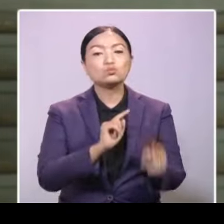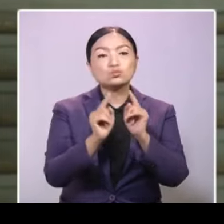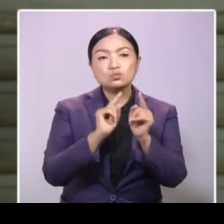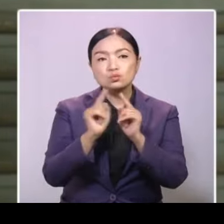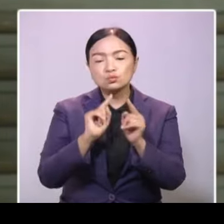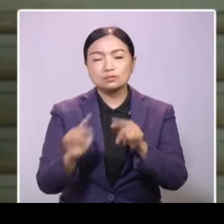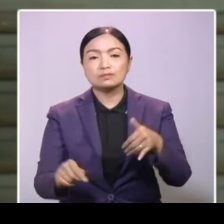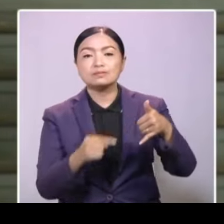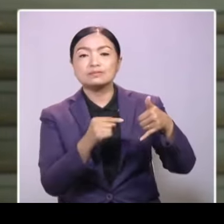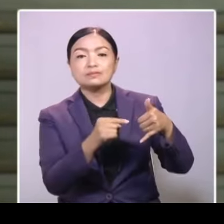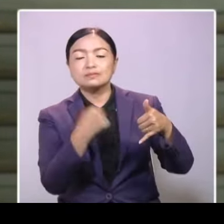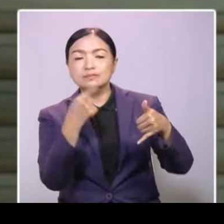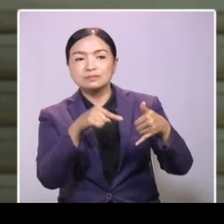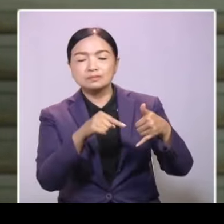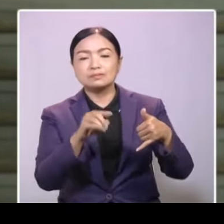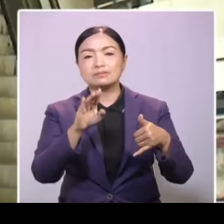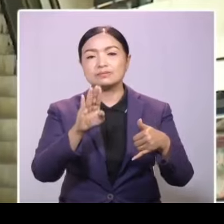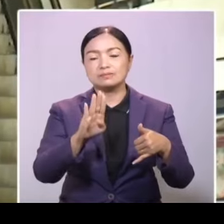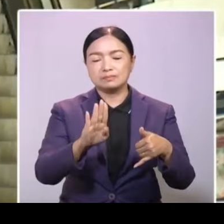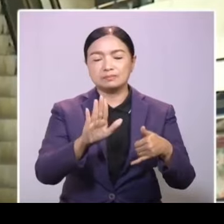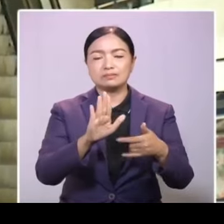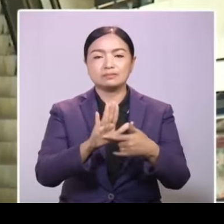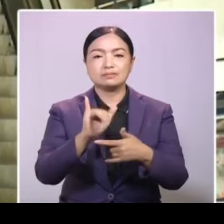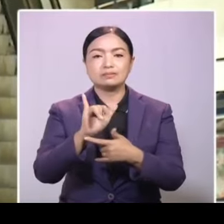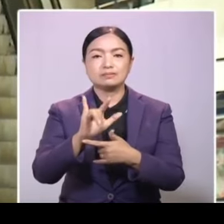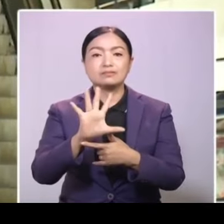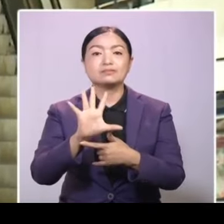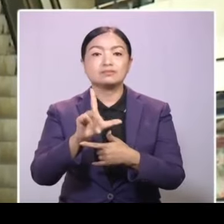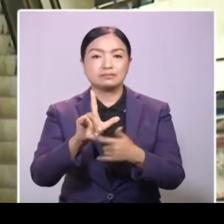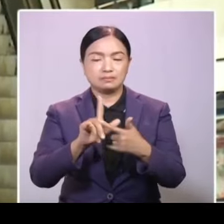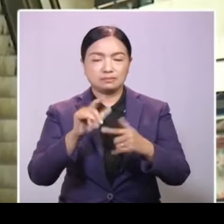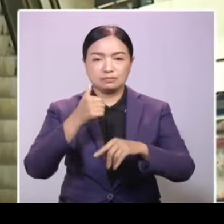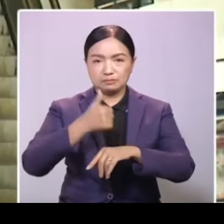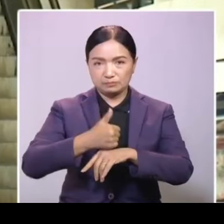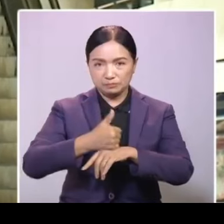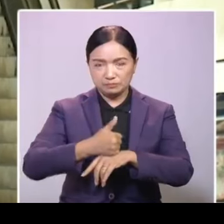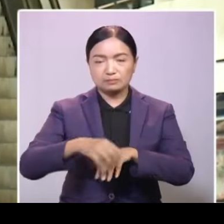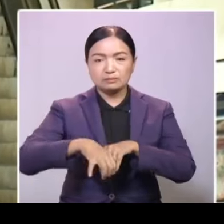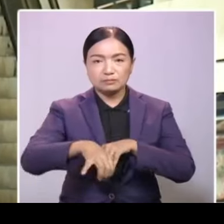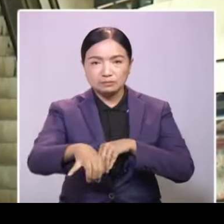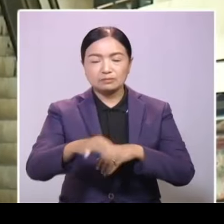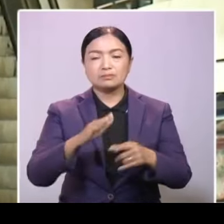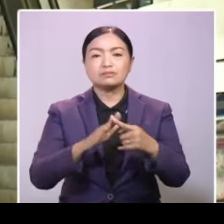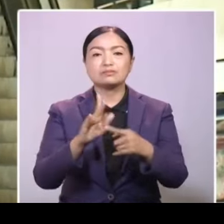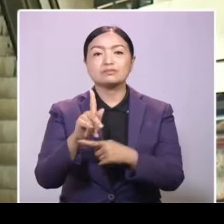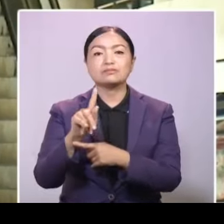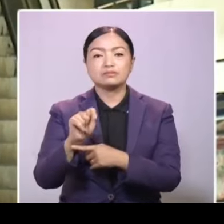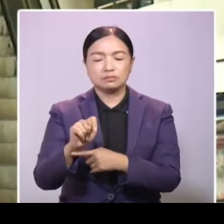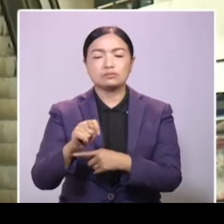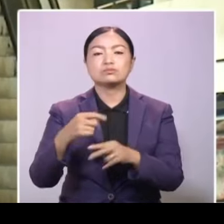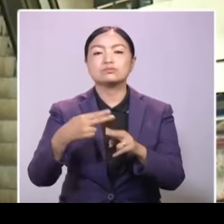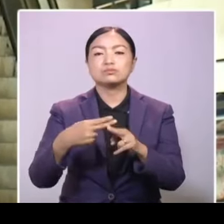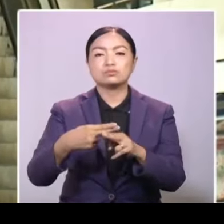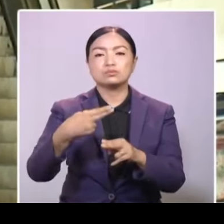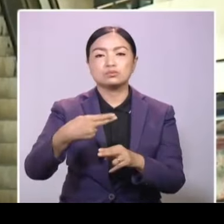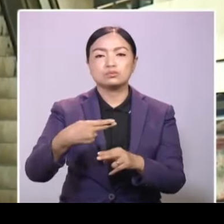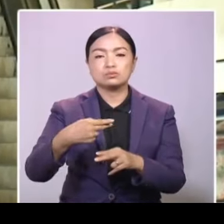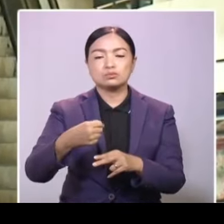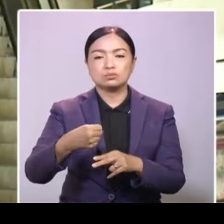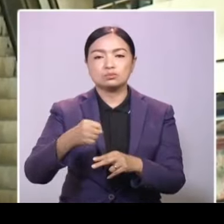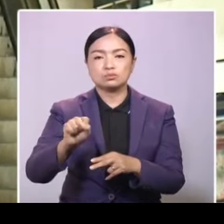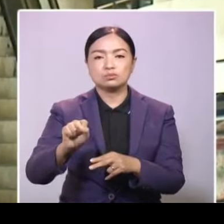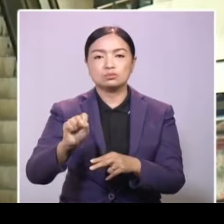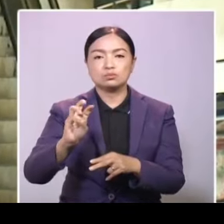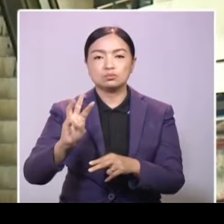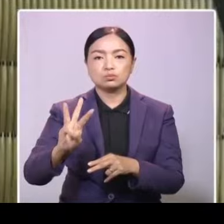นายบัญชาสืบกระพันนะฮะผอ.เขตสวนหลวงผอ.ยืนยันบอกว่าเหตุการณ์เพลิงไหม้เนี่ยเกิดขึ้นตั้งแต่ช่วงตี4